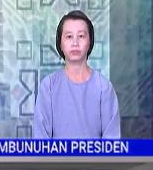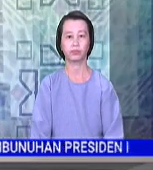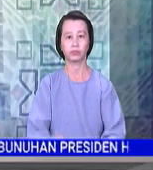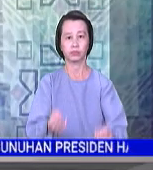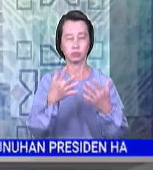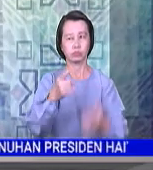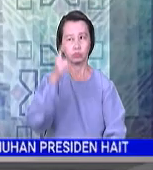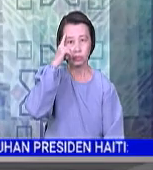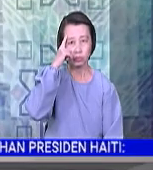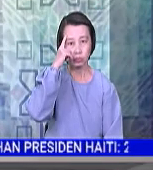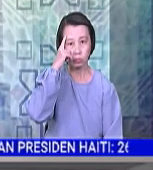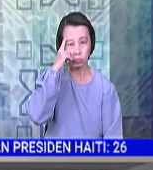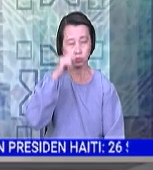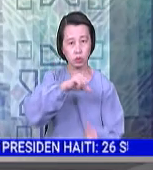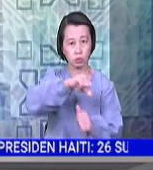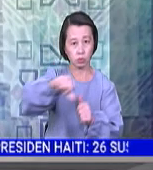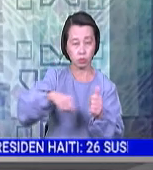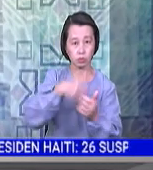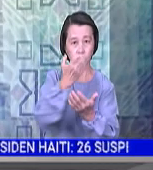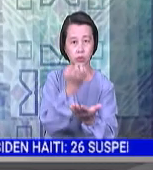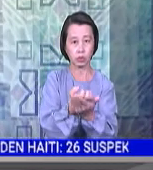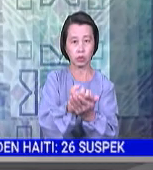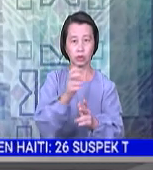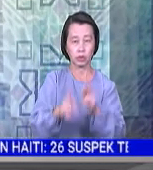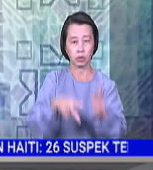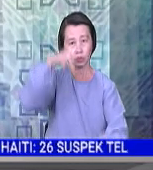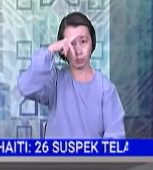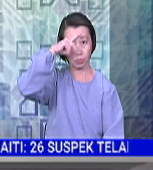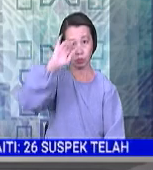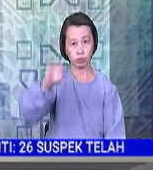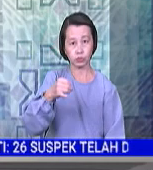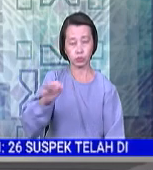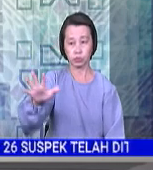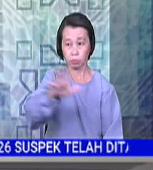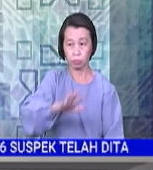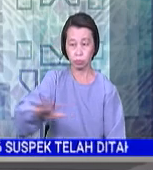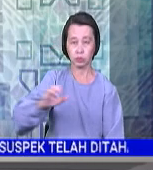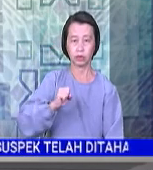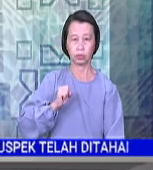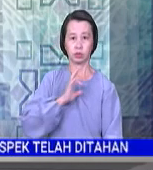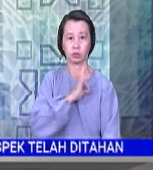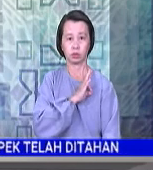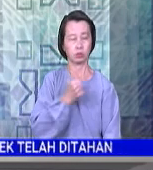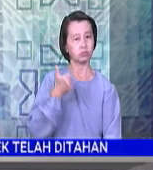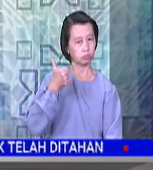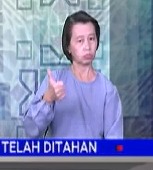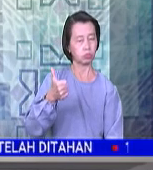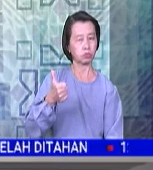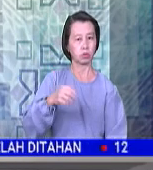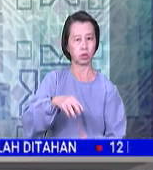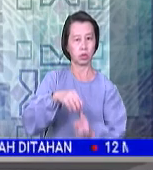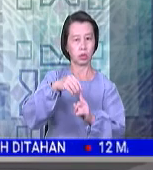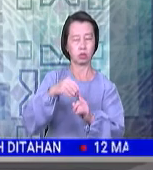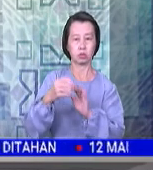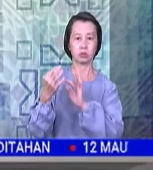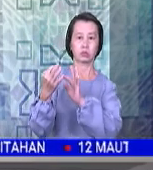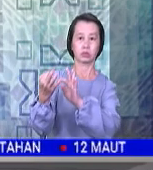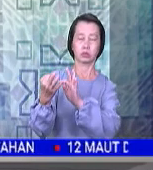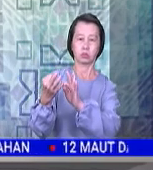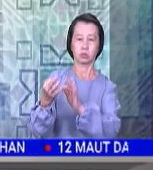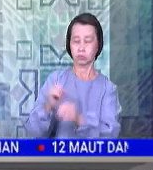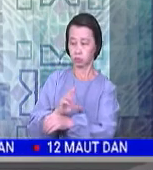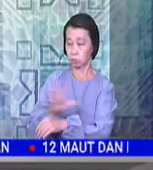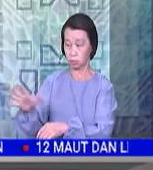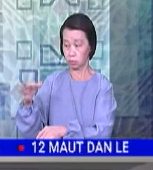Ramai menyangka taraf sosioekonomi penduduk sekitar Putrajaya yang majoritinya penjawat awam kukuh terutama ketika berdepan